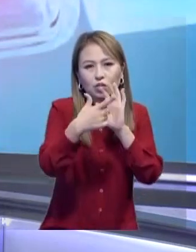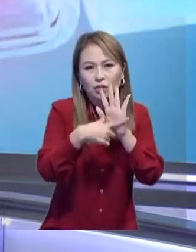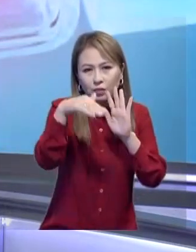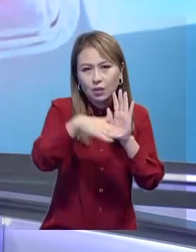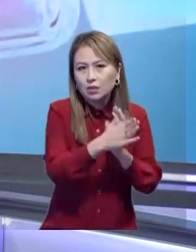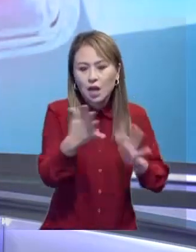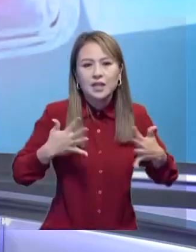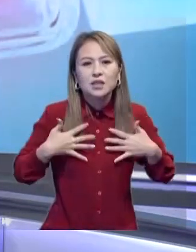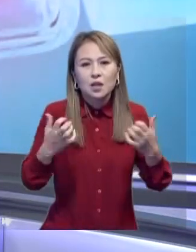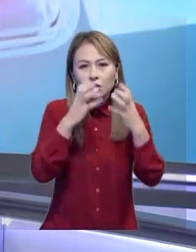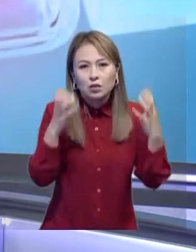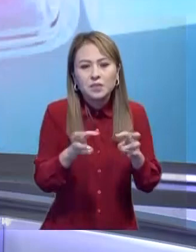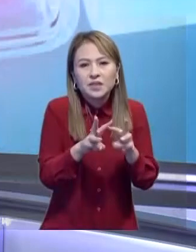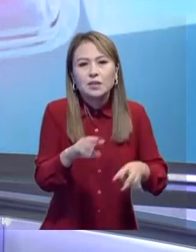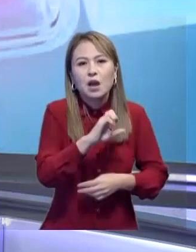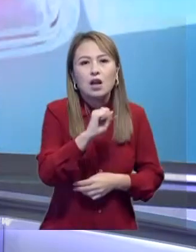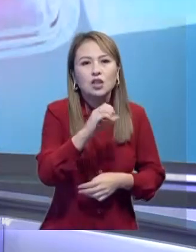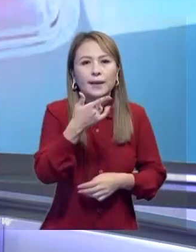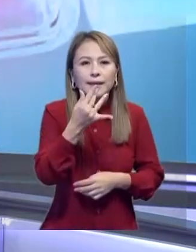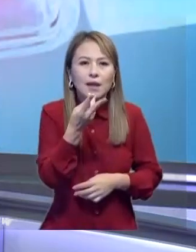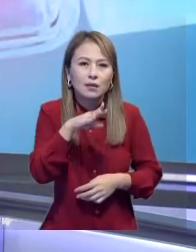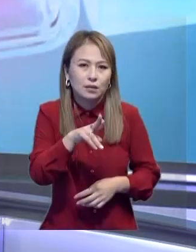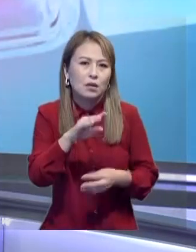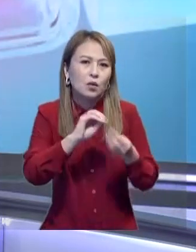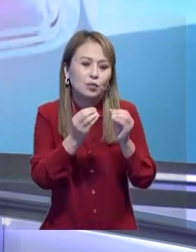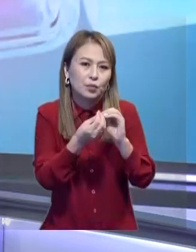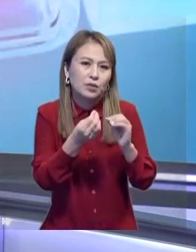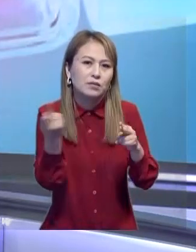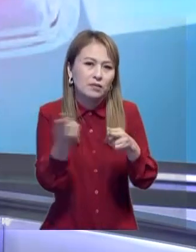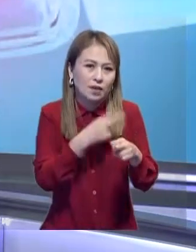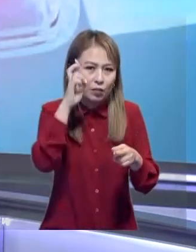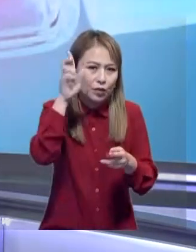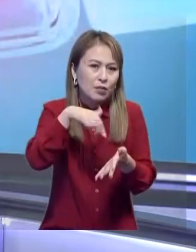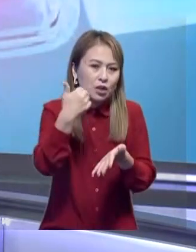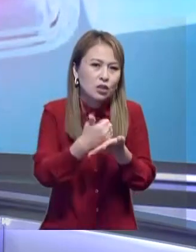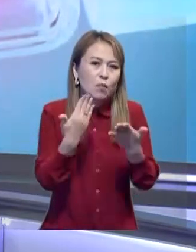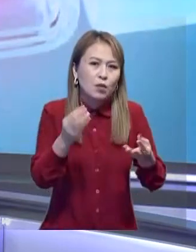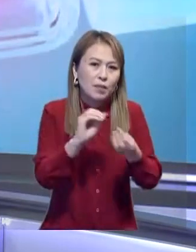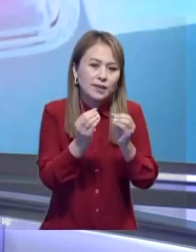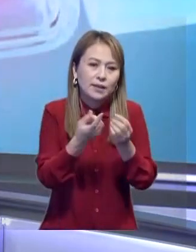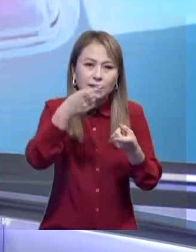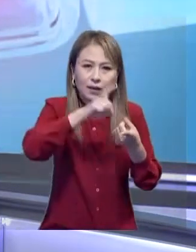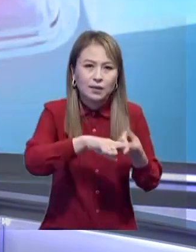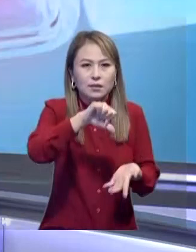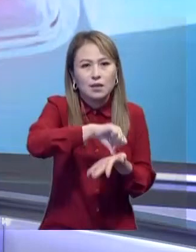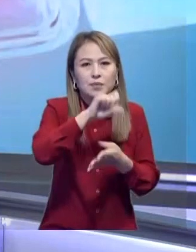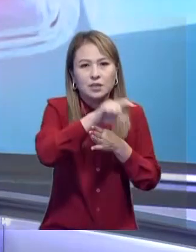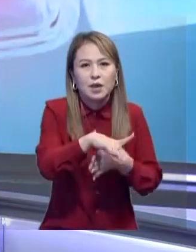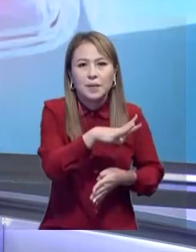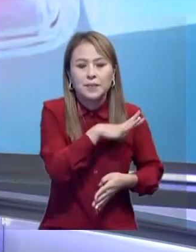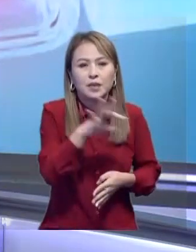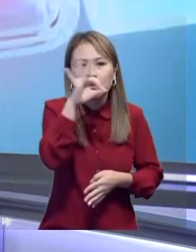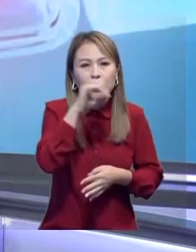саны 17000-нан асты. Денсаулық сақтау министрі Ажар Ғиният ахуалды бүкпесіз баяндады. Үкімет басшысы бұл мәселеге қатысты